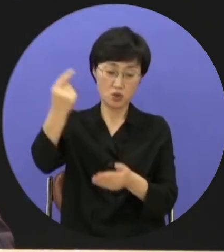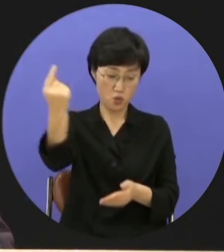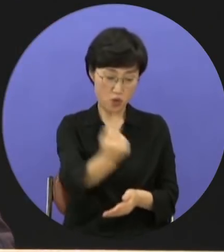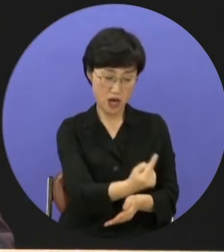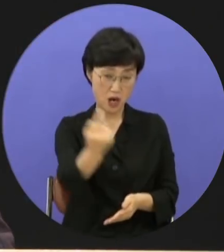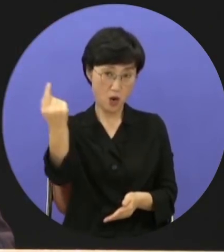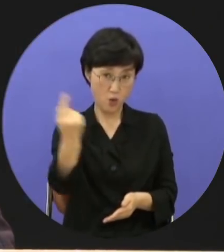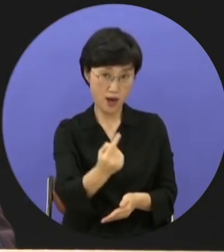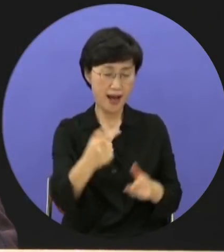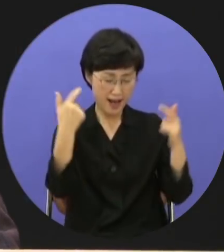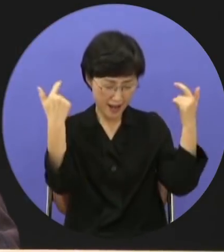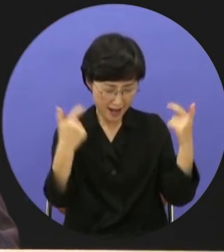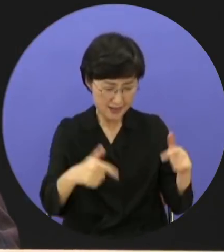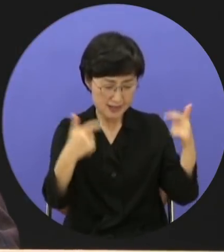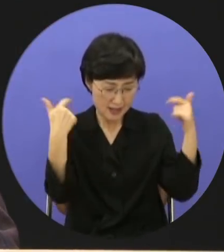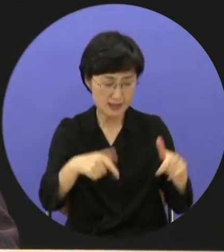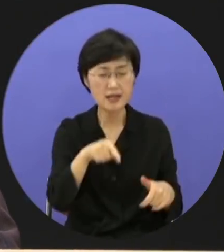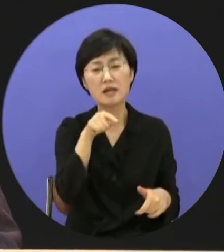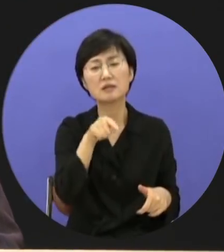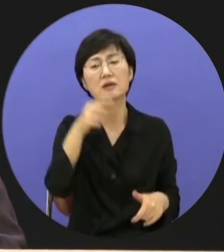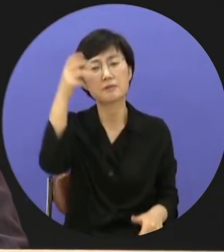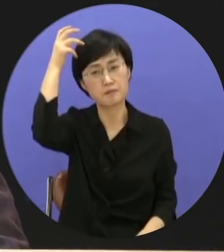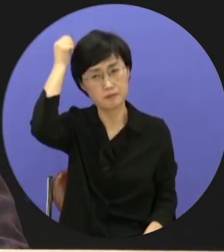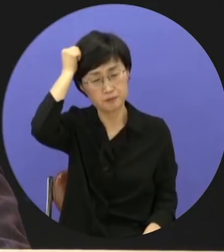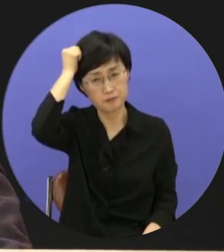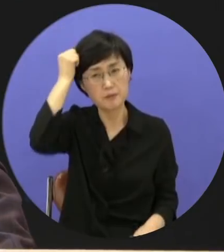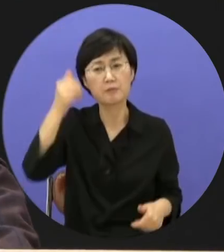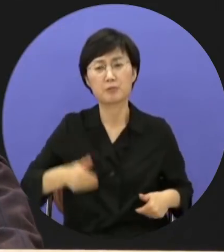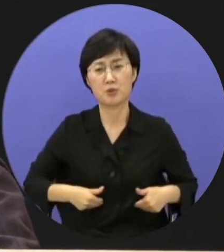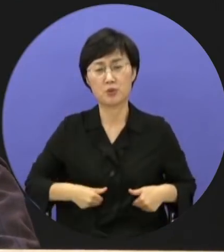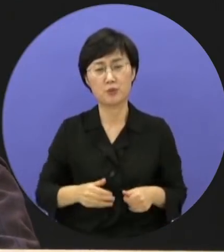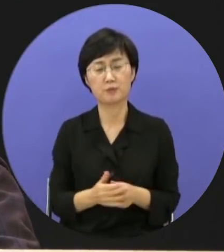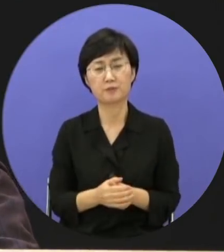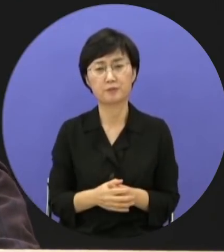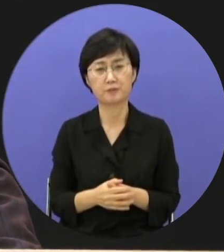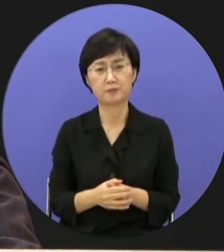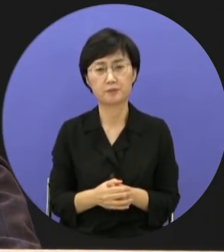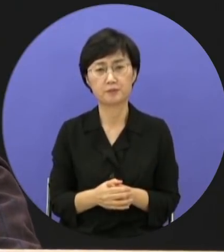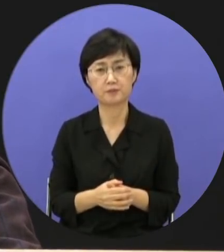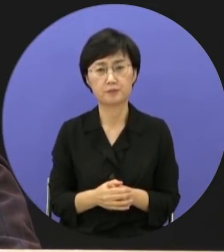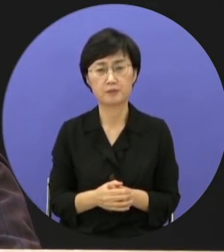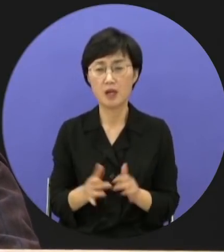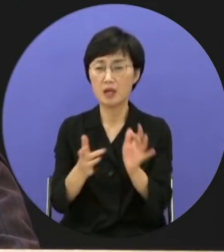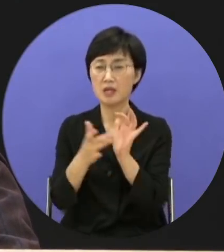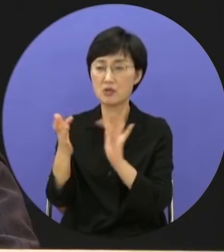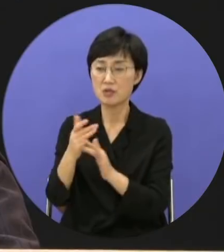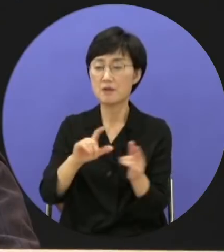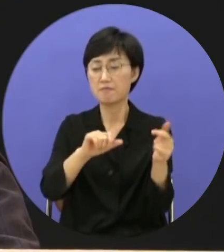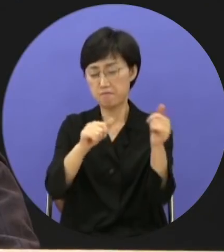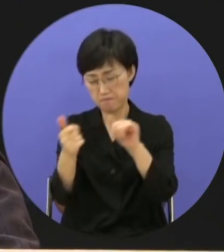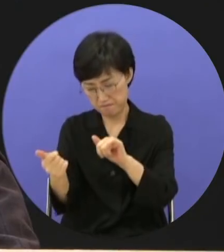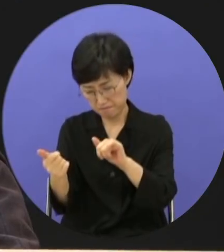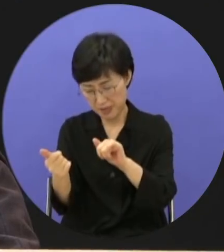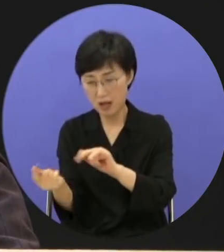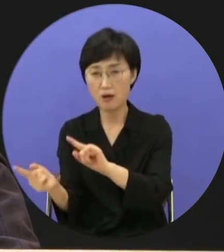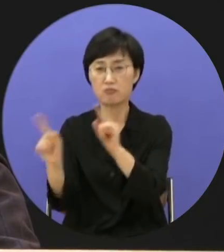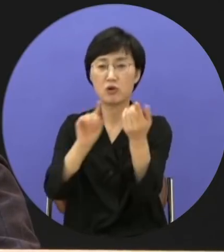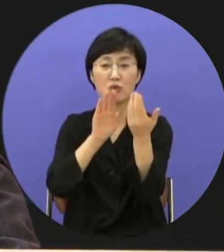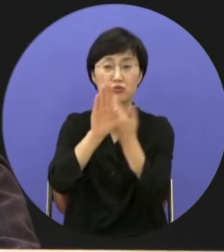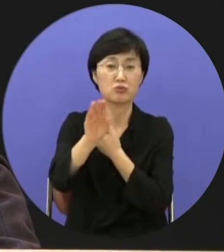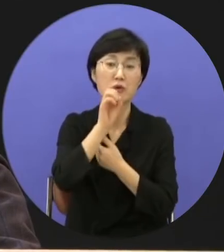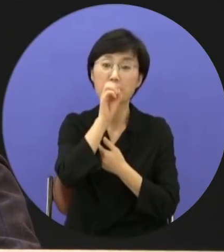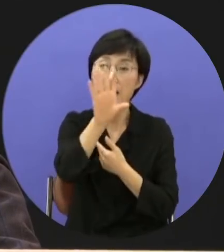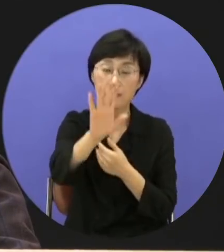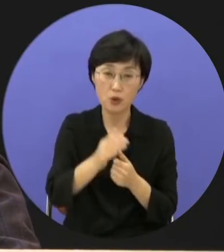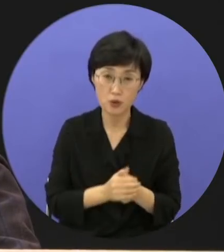And the day of Christ that is always dwelling upon our posterity needs to come upon them. 부활하셔서 말씀하셨어요. And after he resurrected, he said,